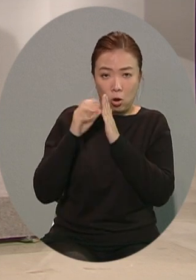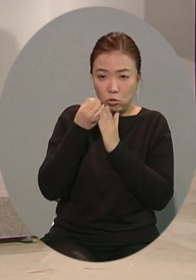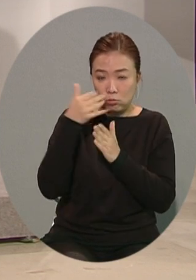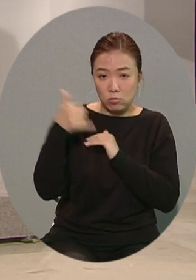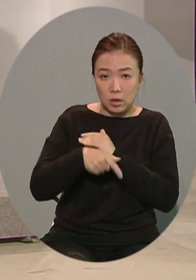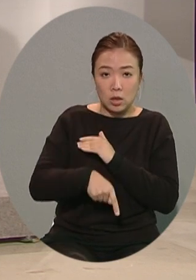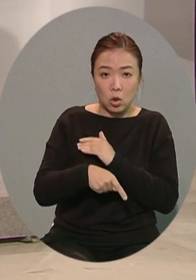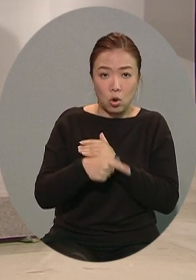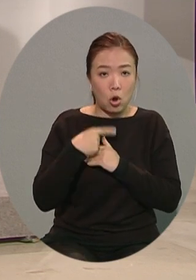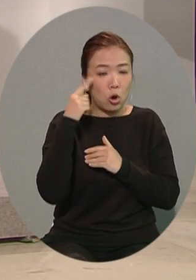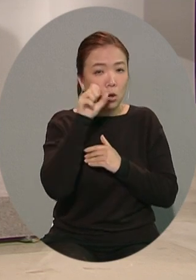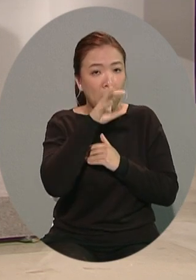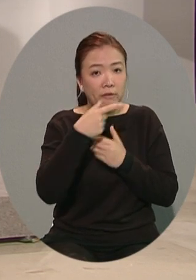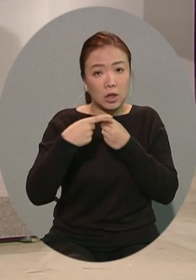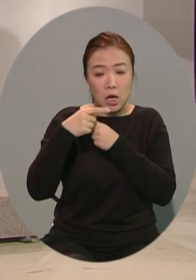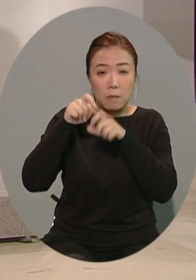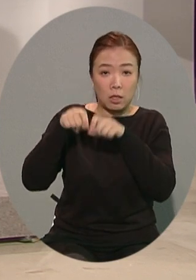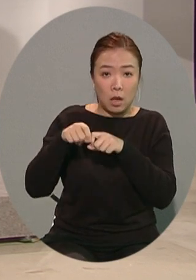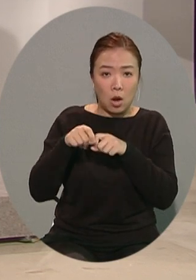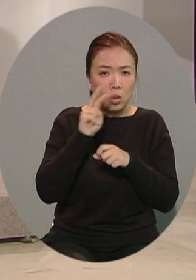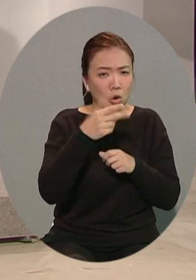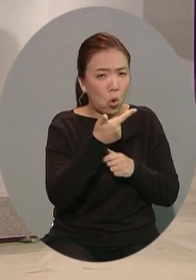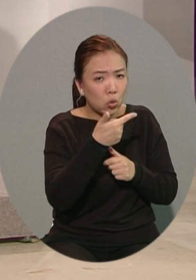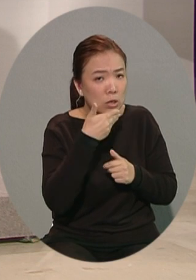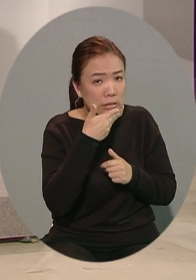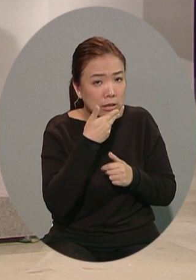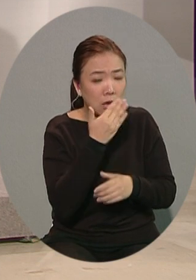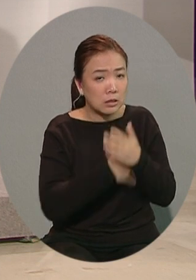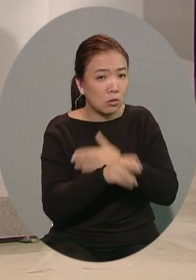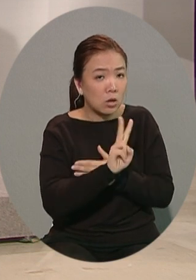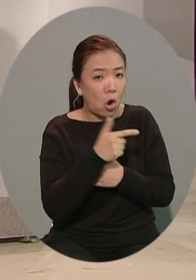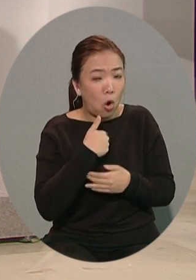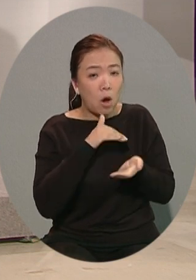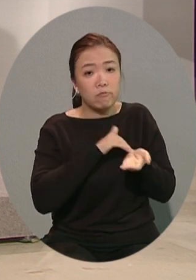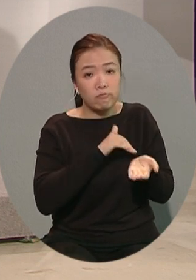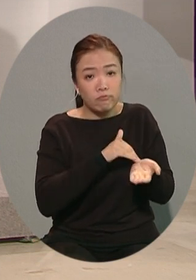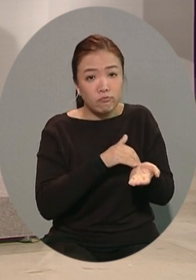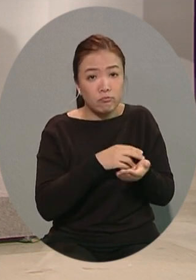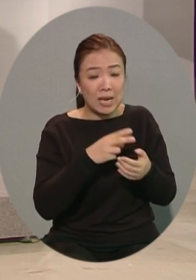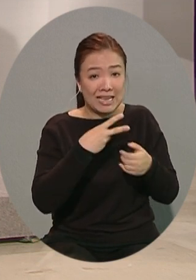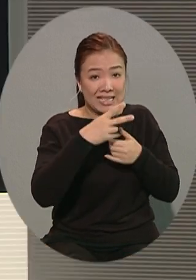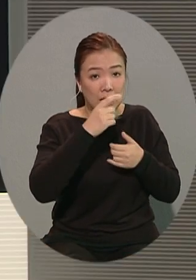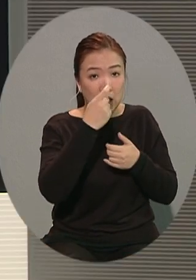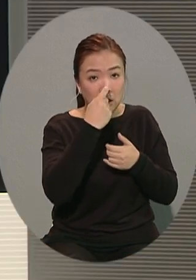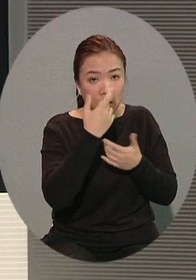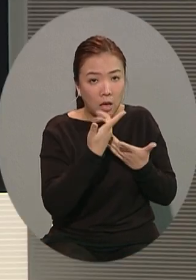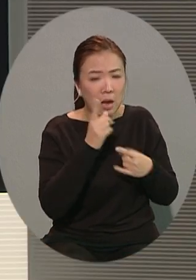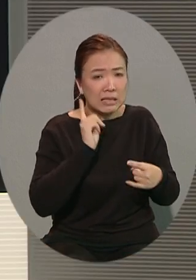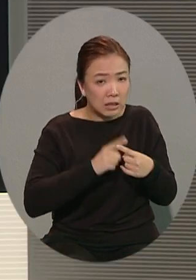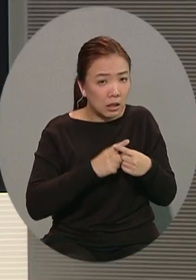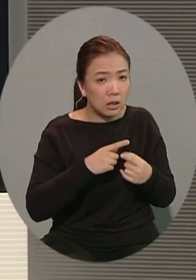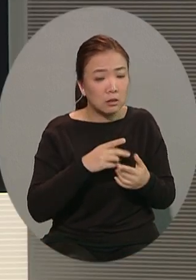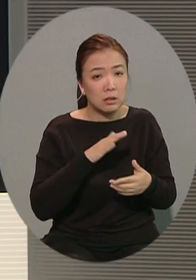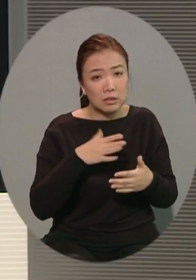想追問翻第一條嘅問題。 好多年青人都受傷，我作為醫者，義惡英係一啲好 factual 嘅事實啦。但